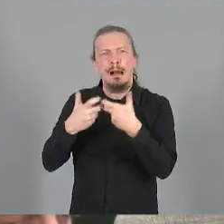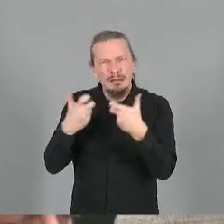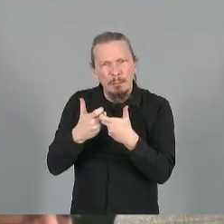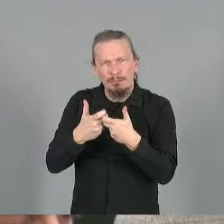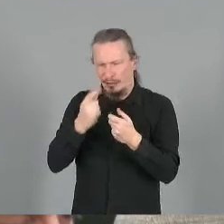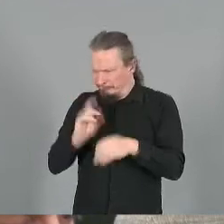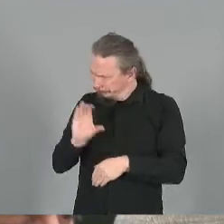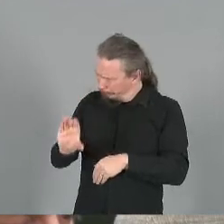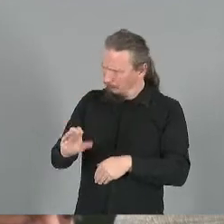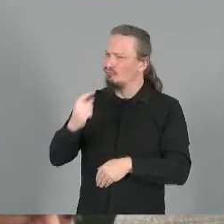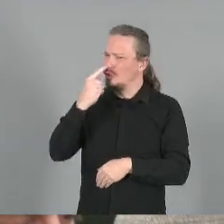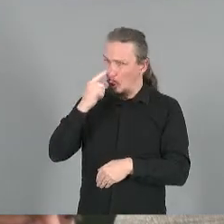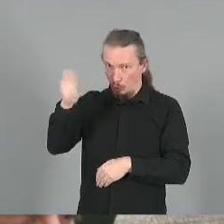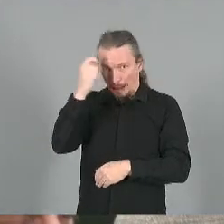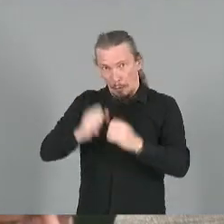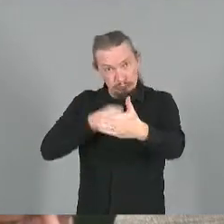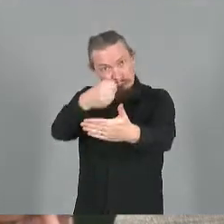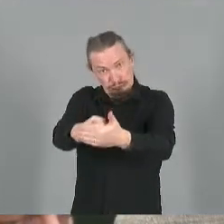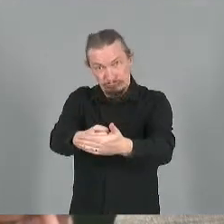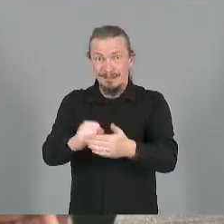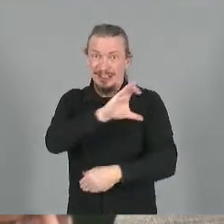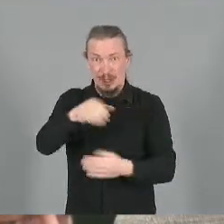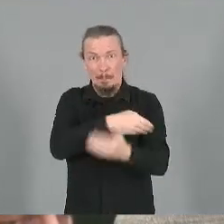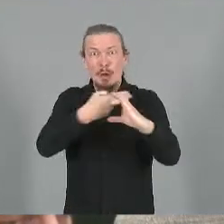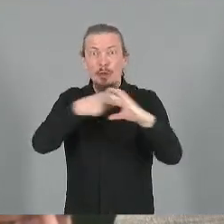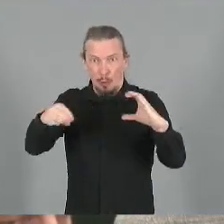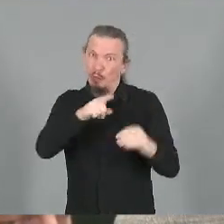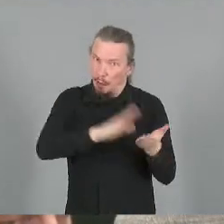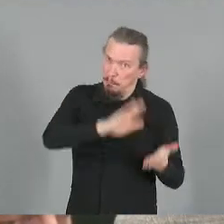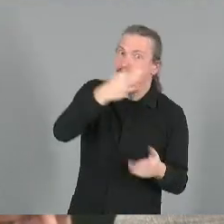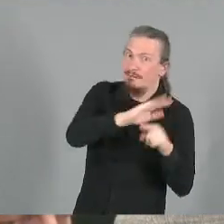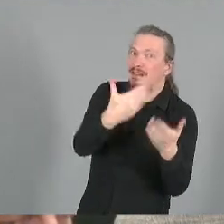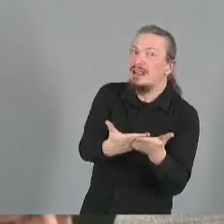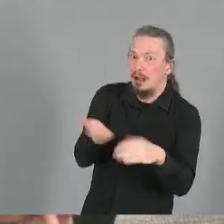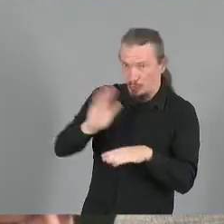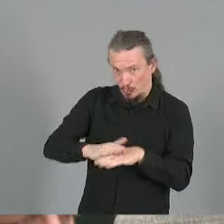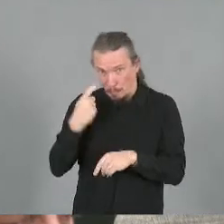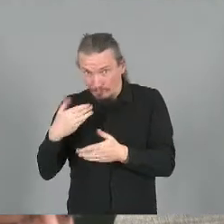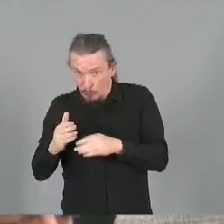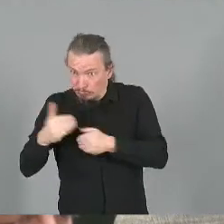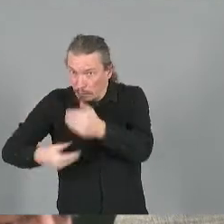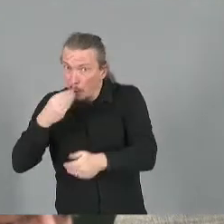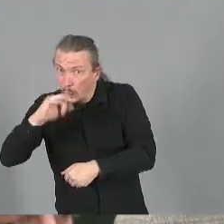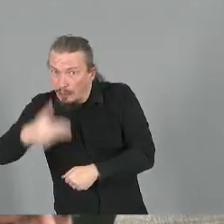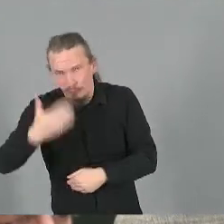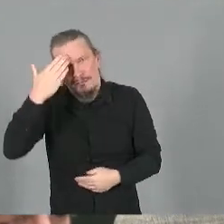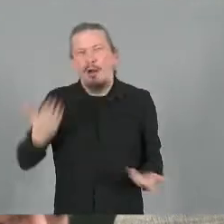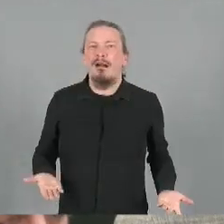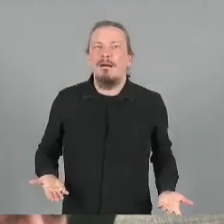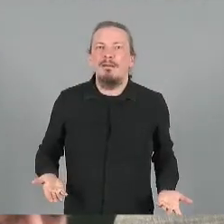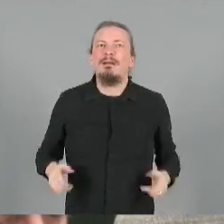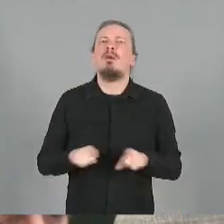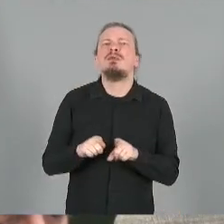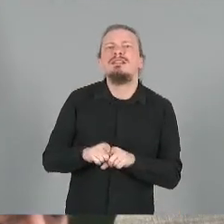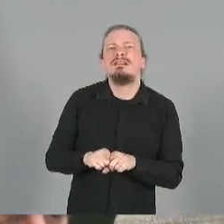permettra d'atteindre un total de 100 millions d'euros sur le mandat, comme vous vous êtes engagé à le faire, Monsieur le Président. Cela nous aurait aussi permis de savoir à partir de